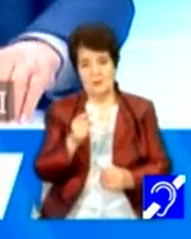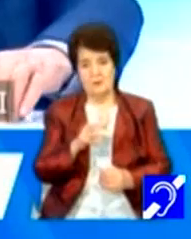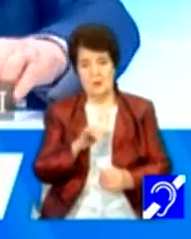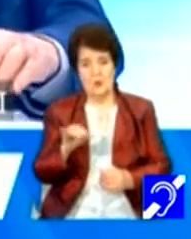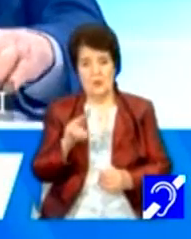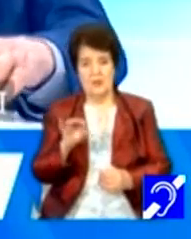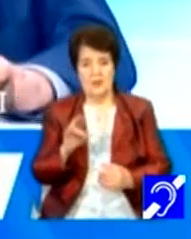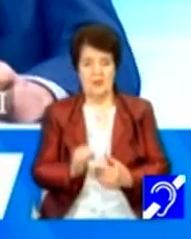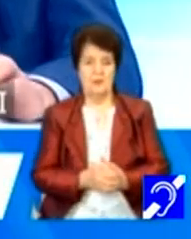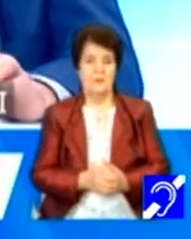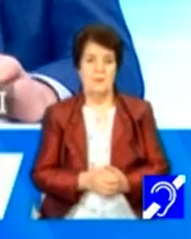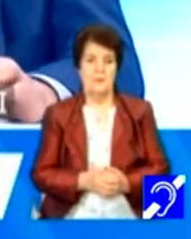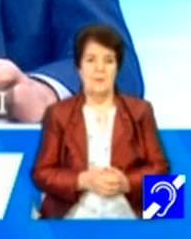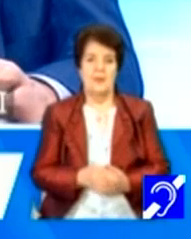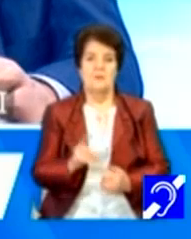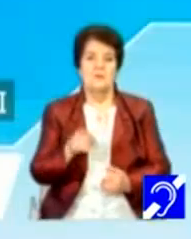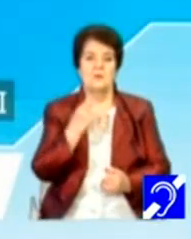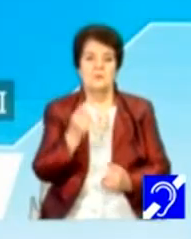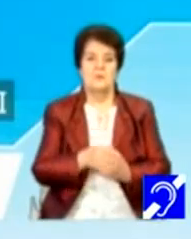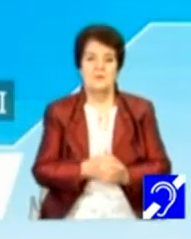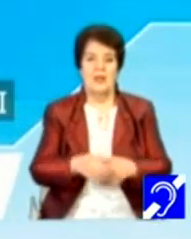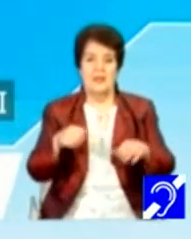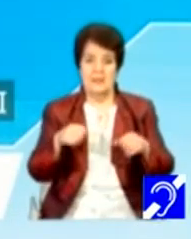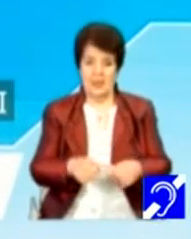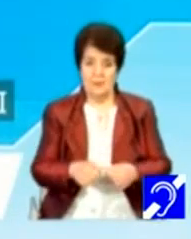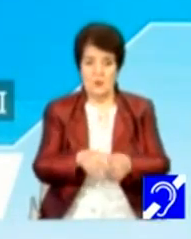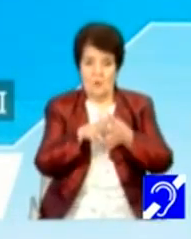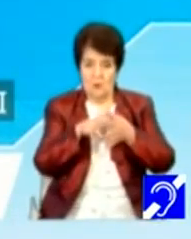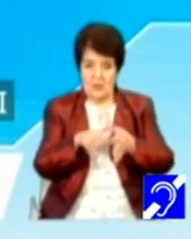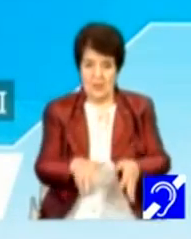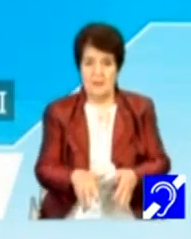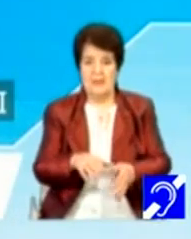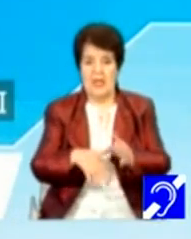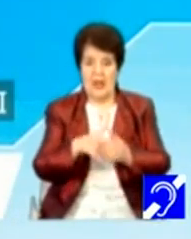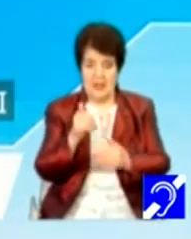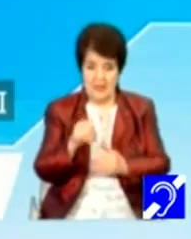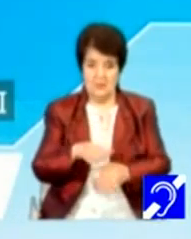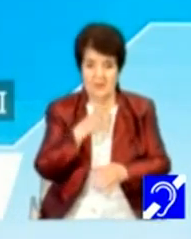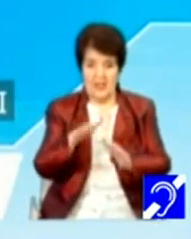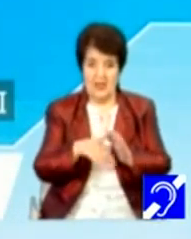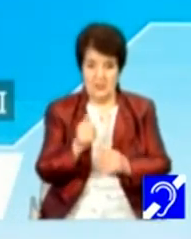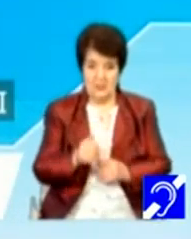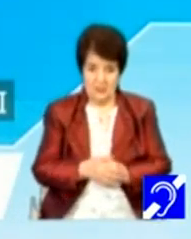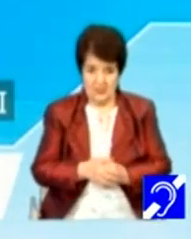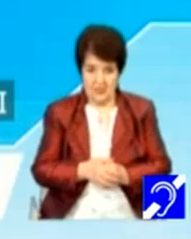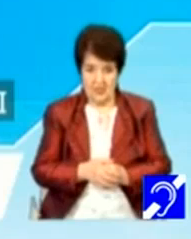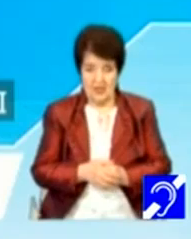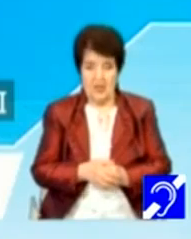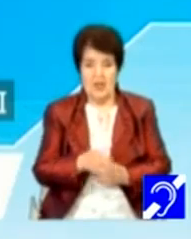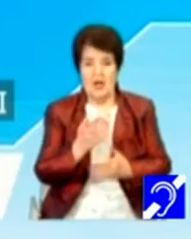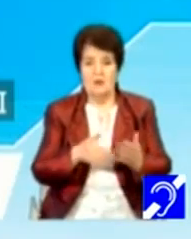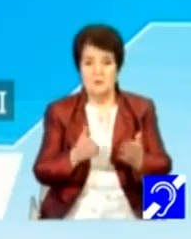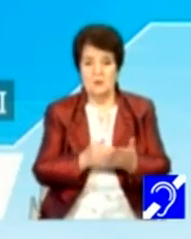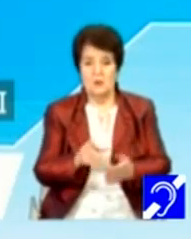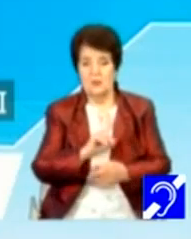Domnul Bileschi, ce răspundeți acestor voci? Dreptul fundamental de a alege și de a fi ales nu îl poate îngrădi nimeni absolut